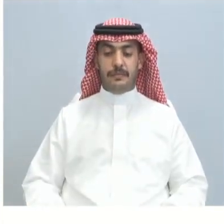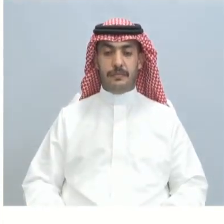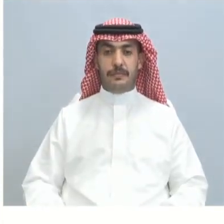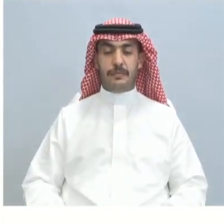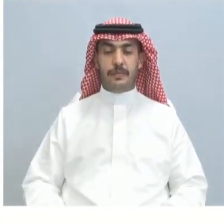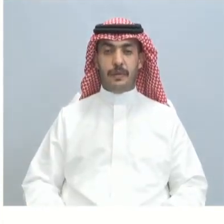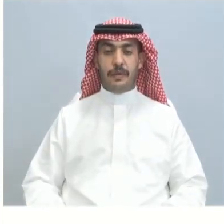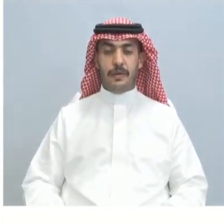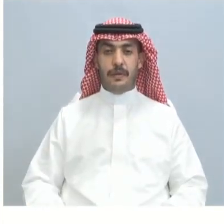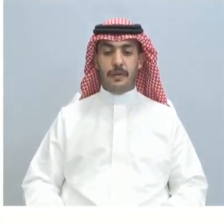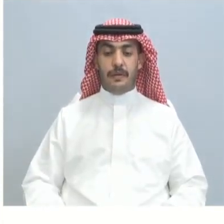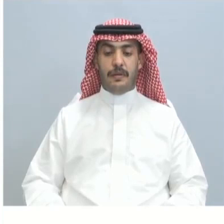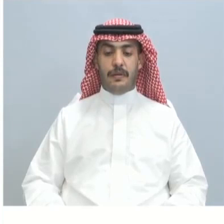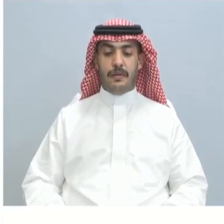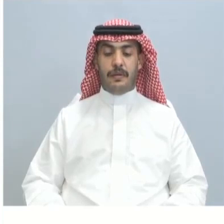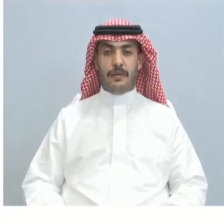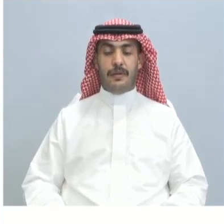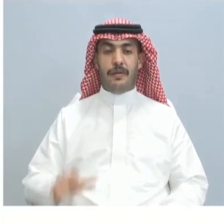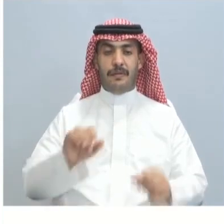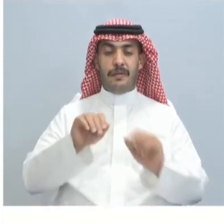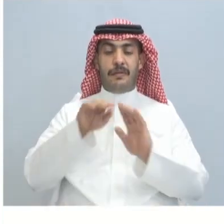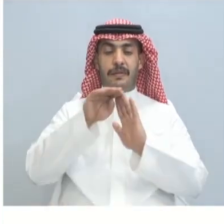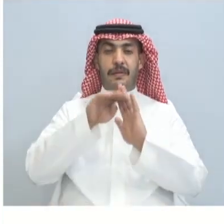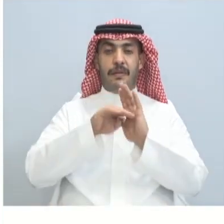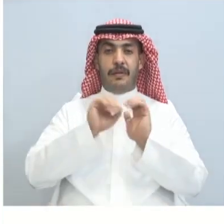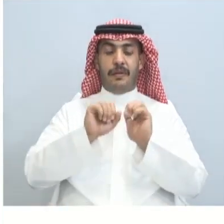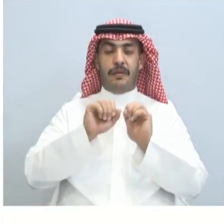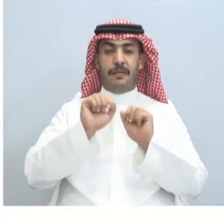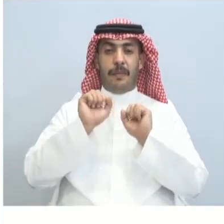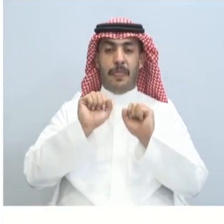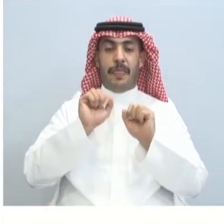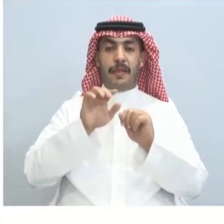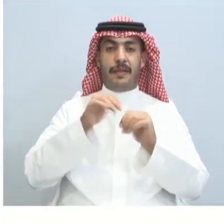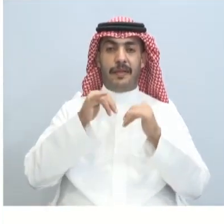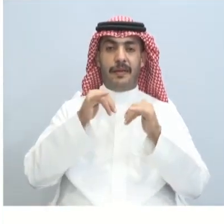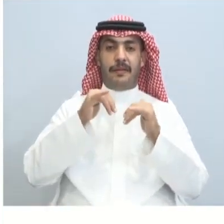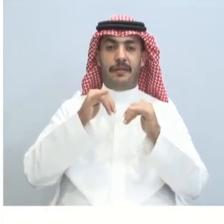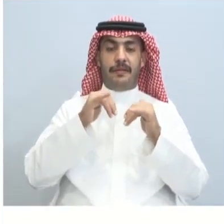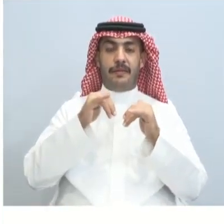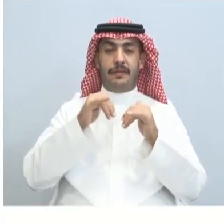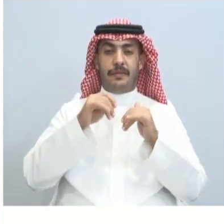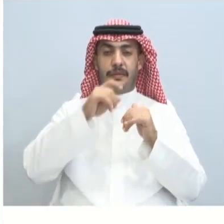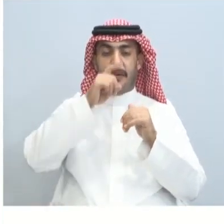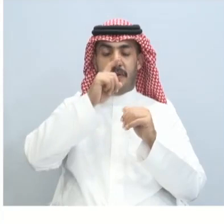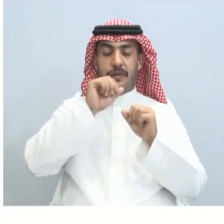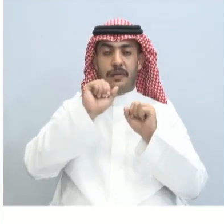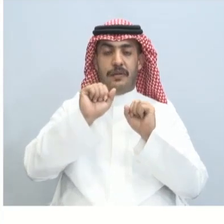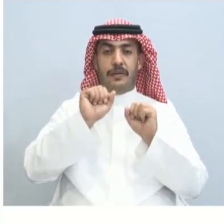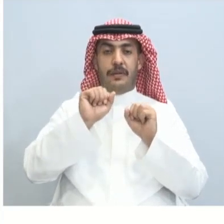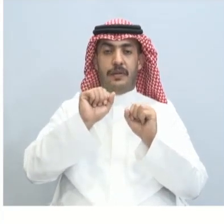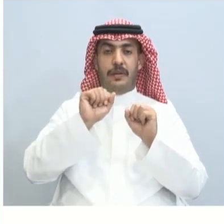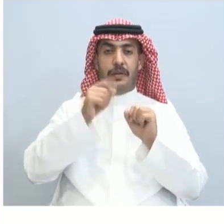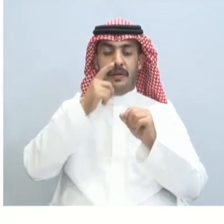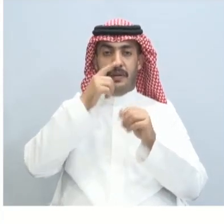التحيه ن ذكرنا هنالك خصائص هنالك متطلبات نراعي هذا الامر بالتاكيد من الخصائص